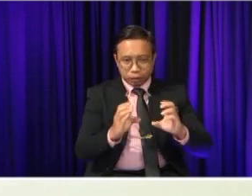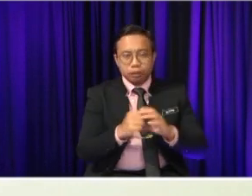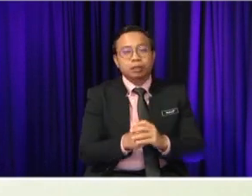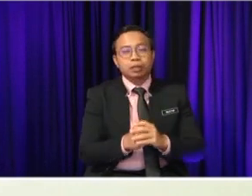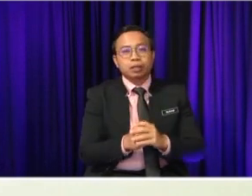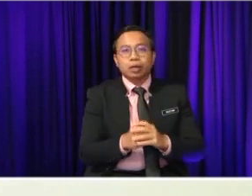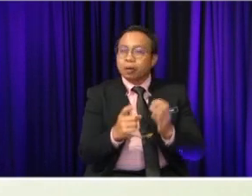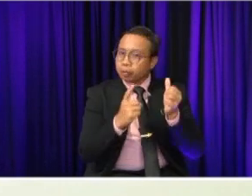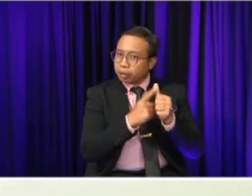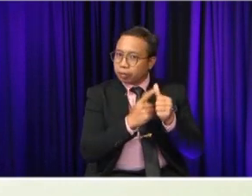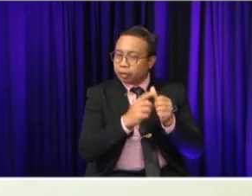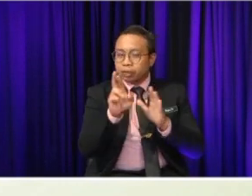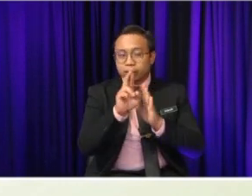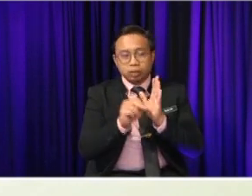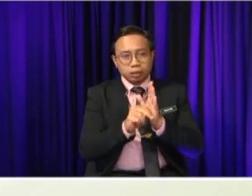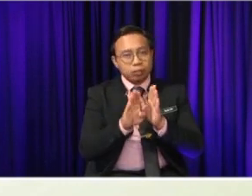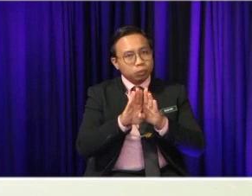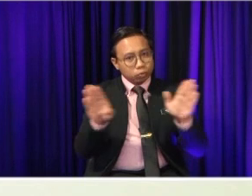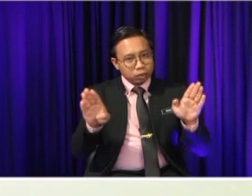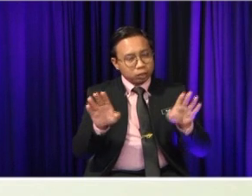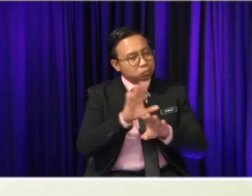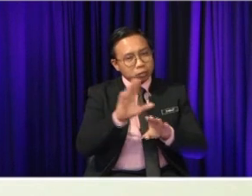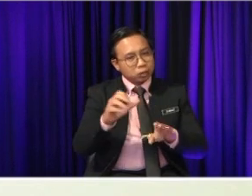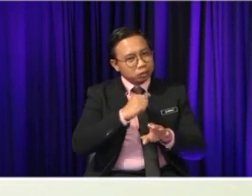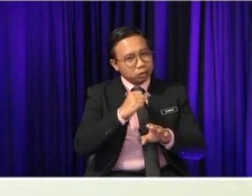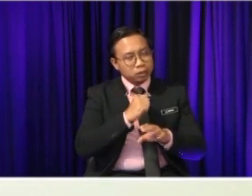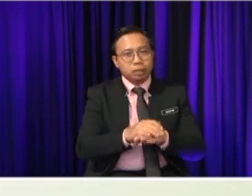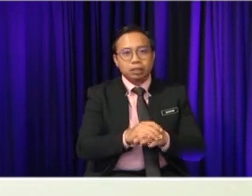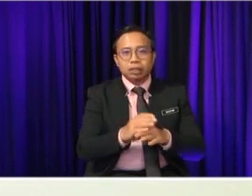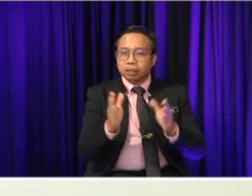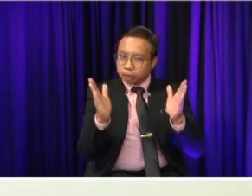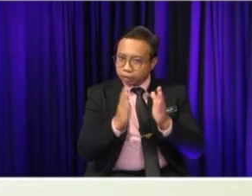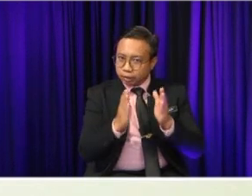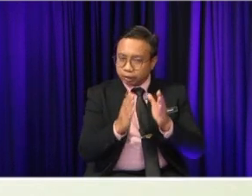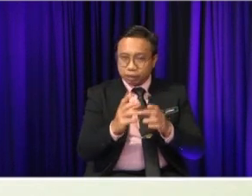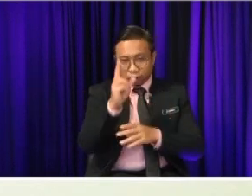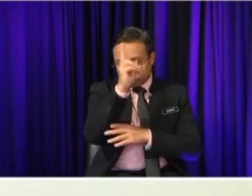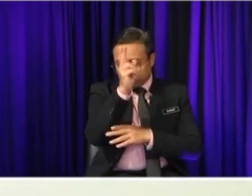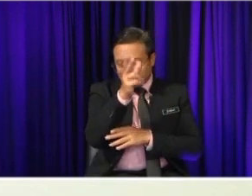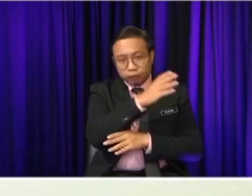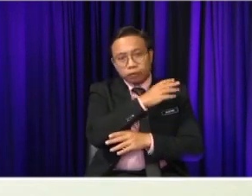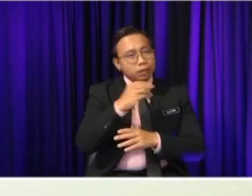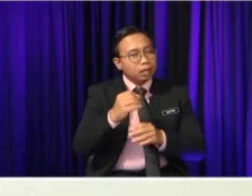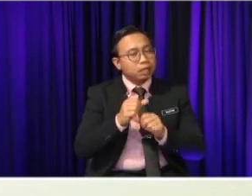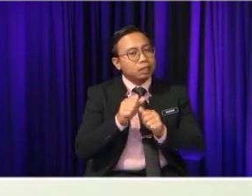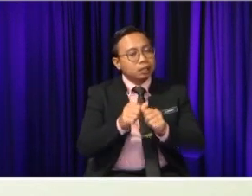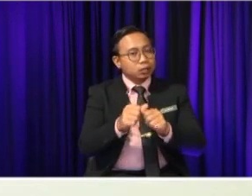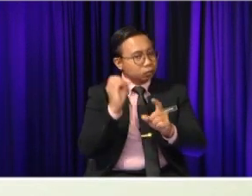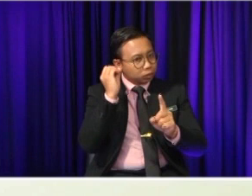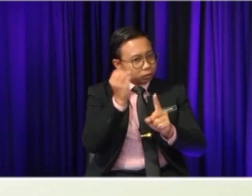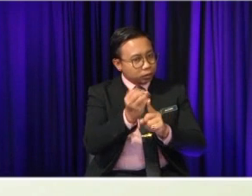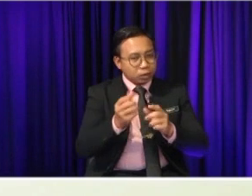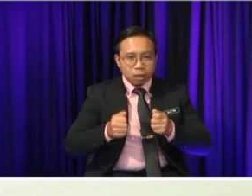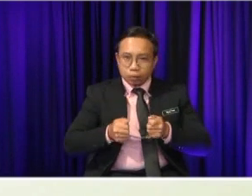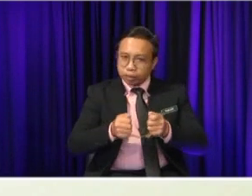pertama bersifat Teguh ke tidak pribadi ringkas kreatif dan menepati sasaran audience